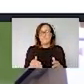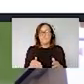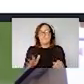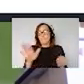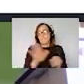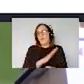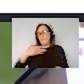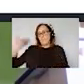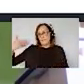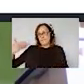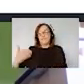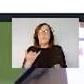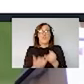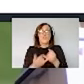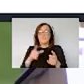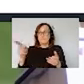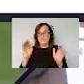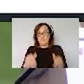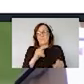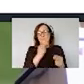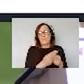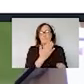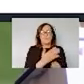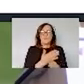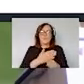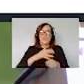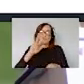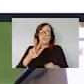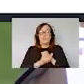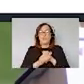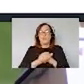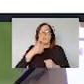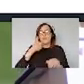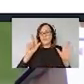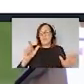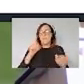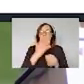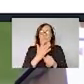pełna prezentacja. Jeśli ktoś chce, to może 53, 67, 51.